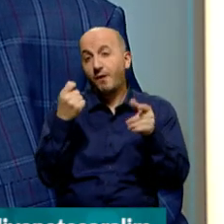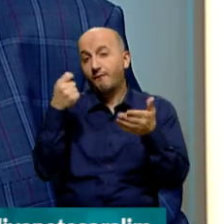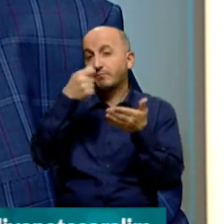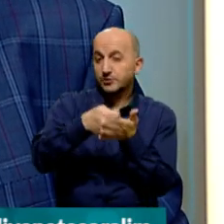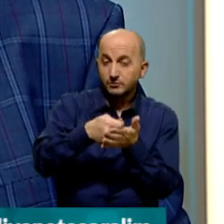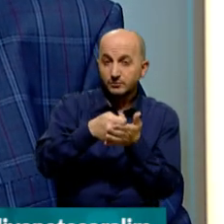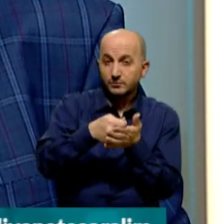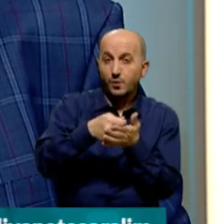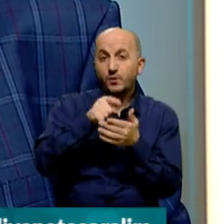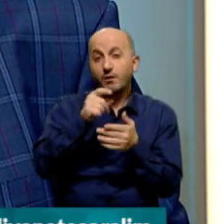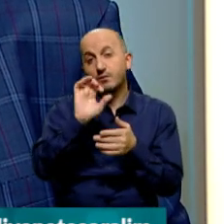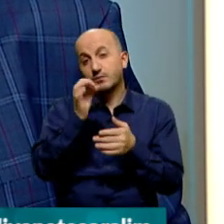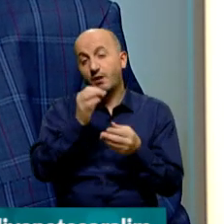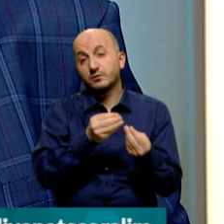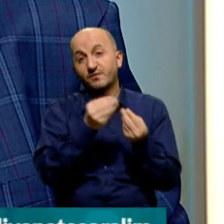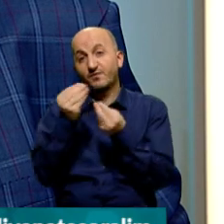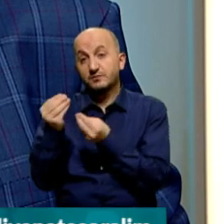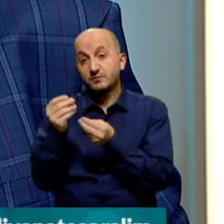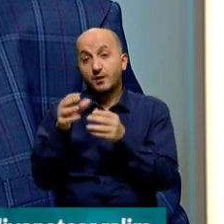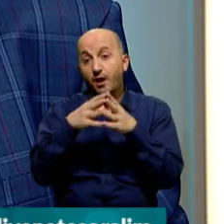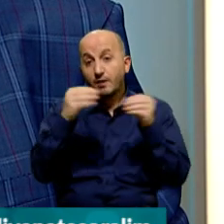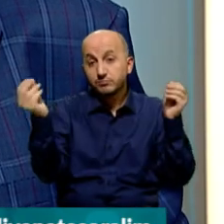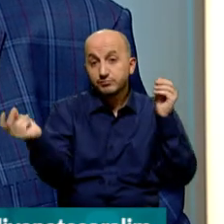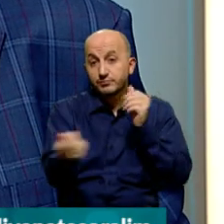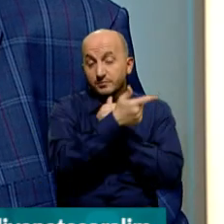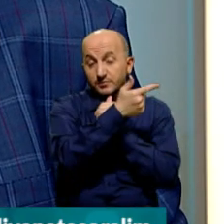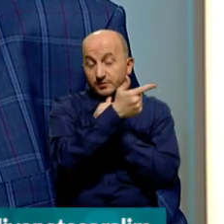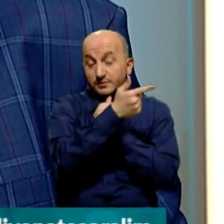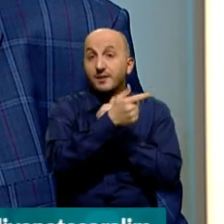ki kuyumcu da kaybolmuş gitmiş.